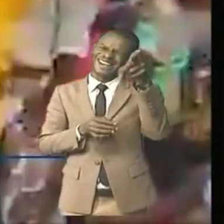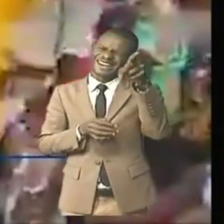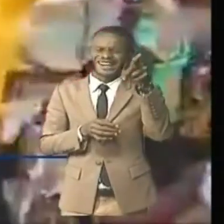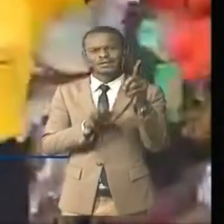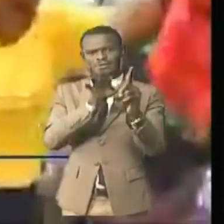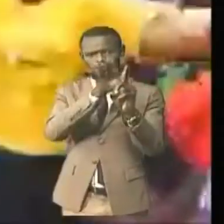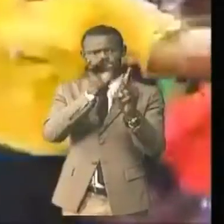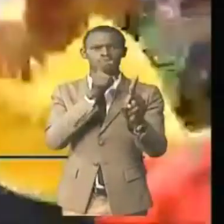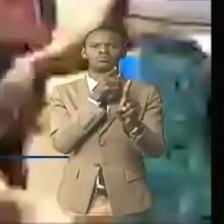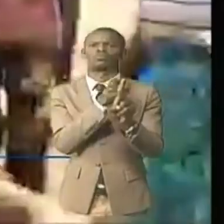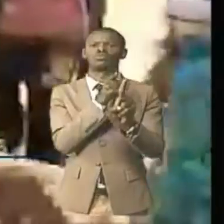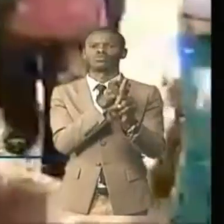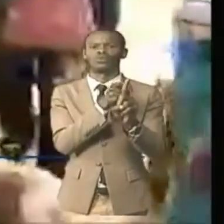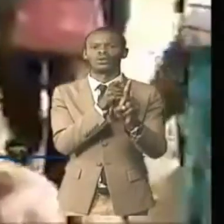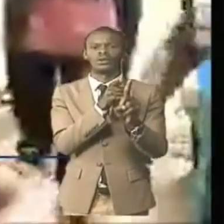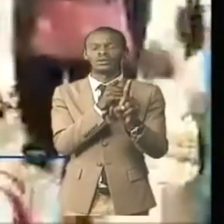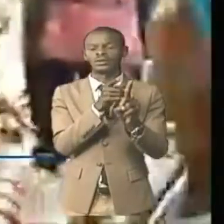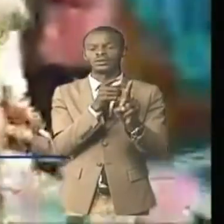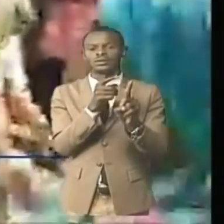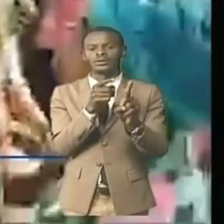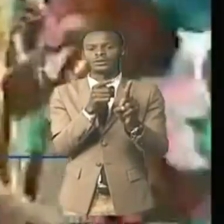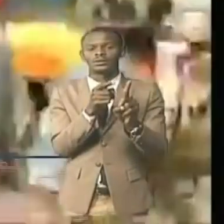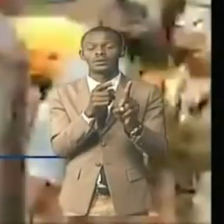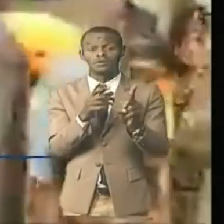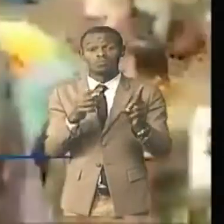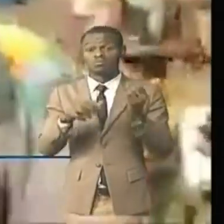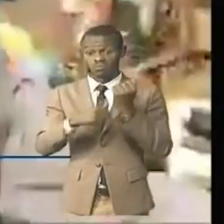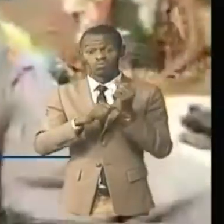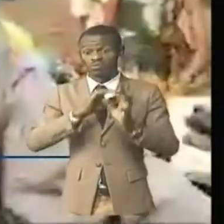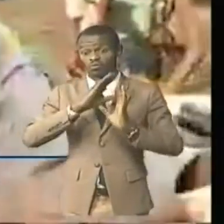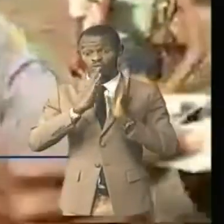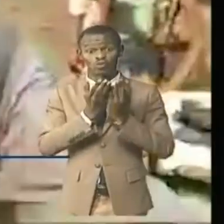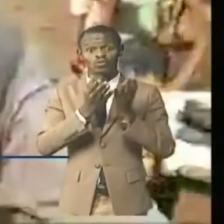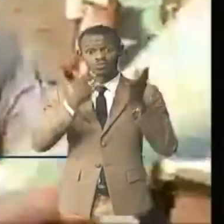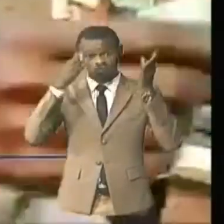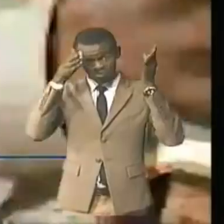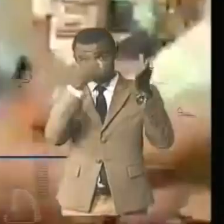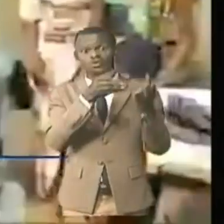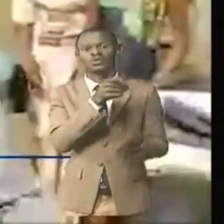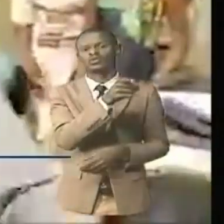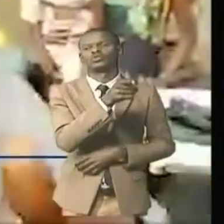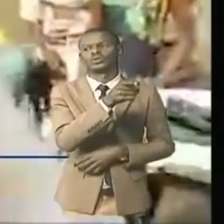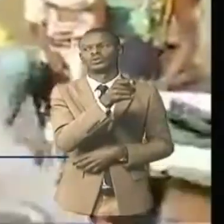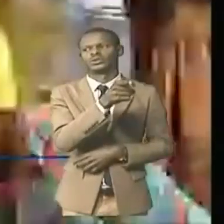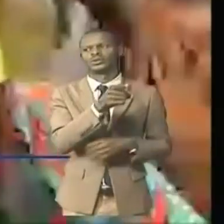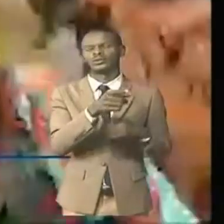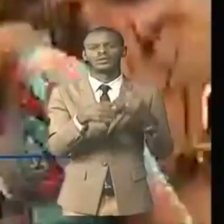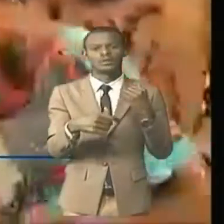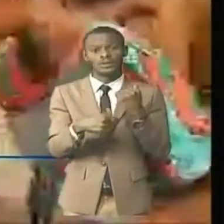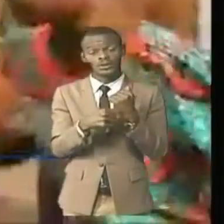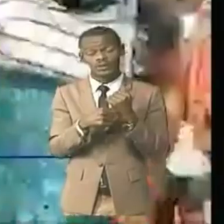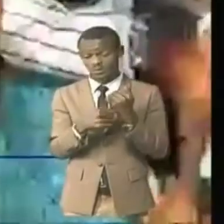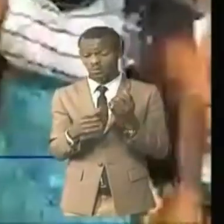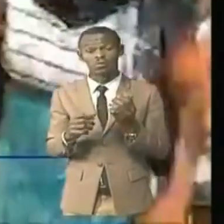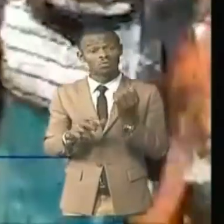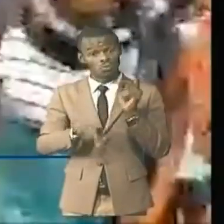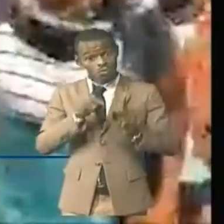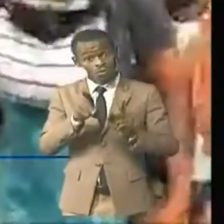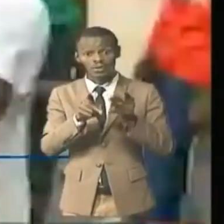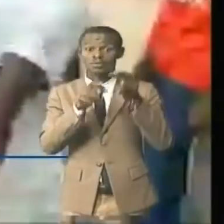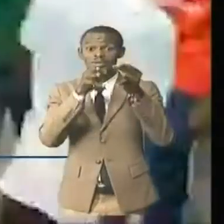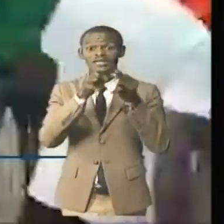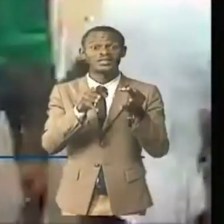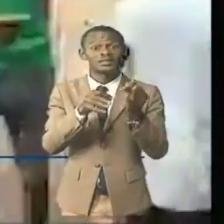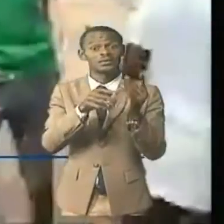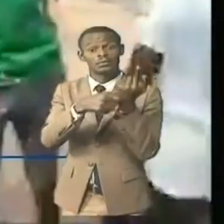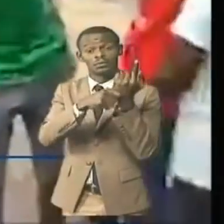développement avec son potentiel en ressources naturelles prépondérantes de la RDC, Cette population vient de placer son choix